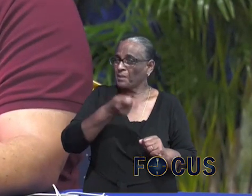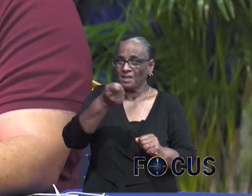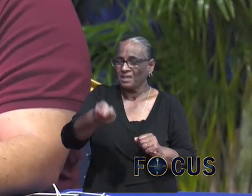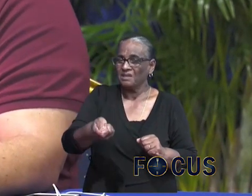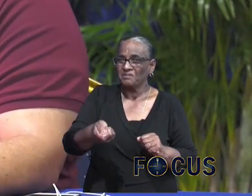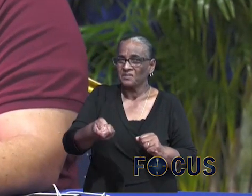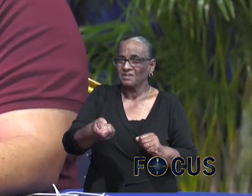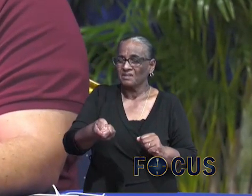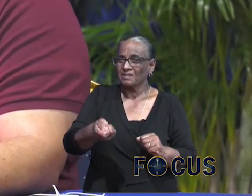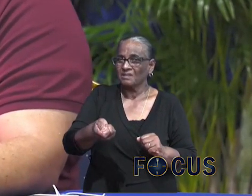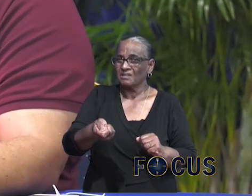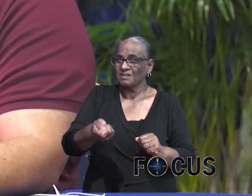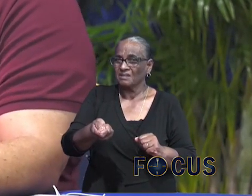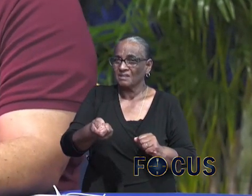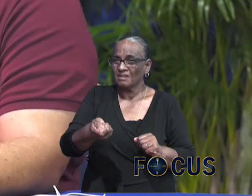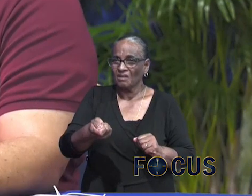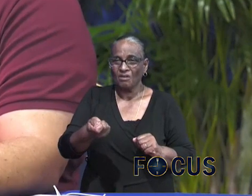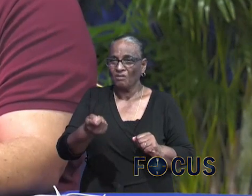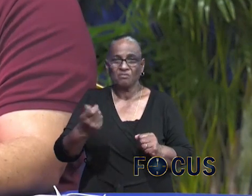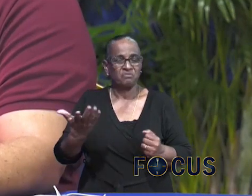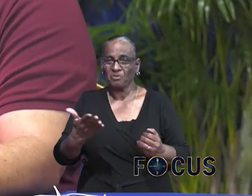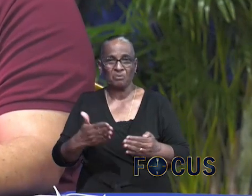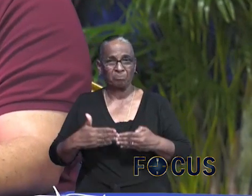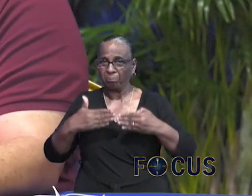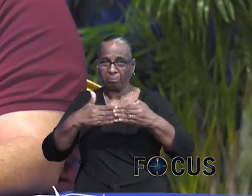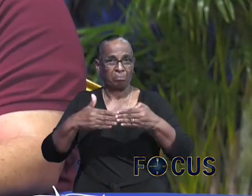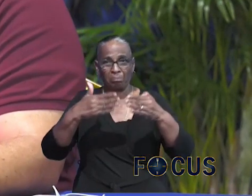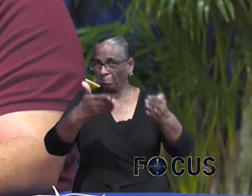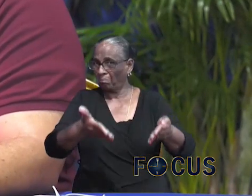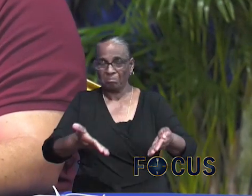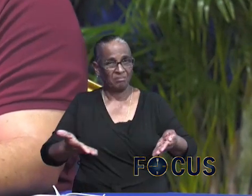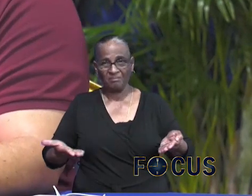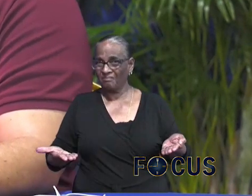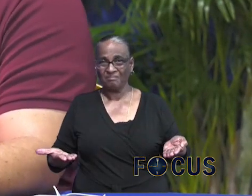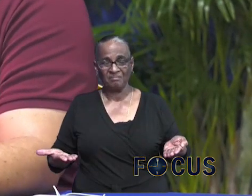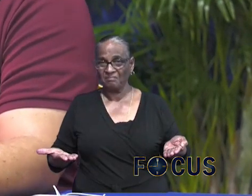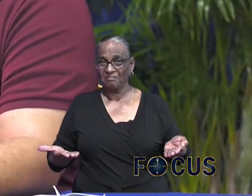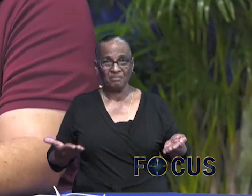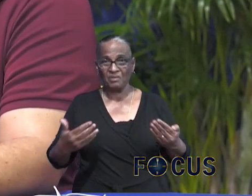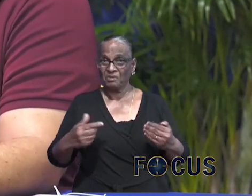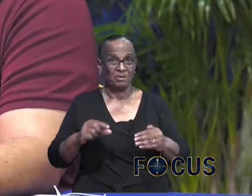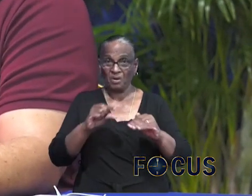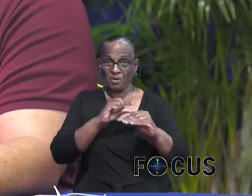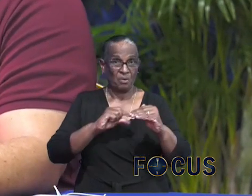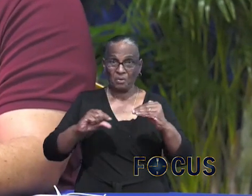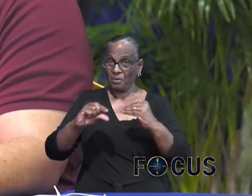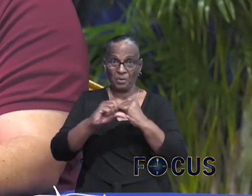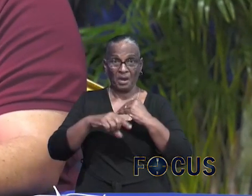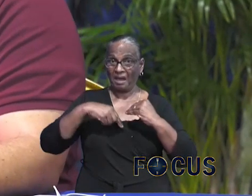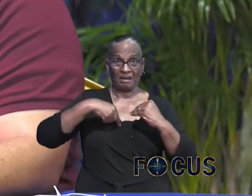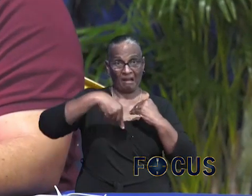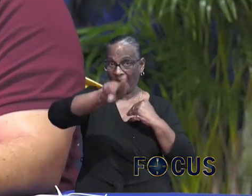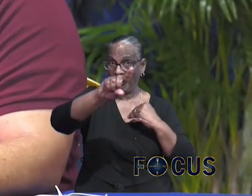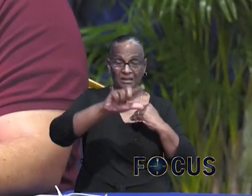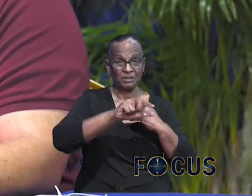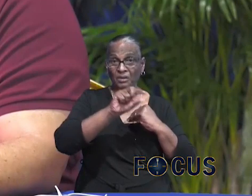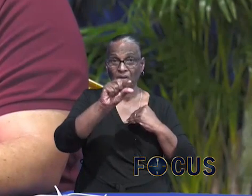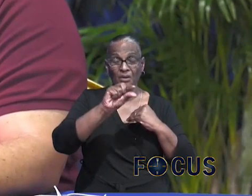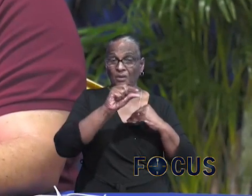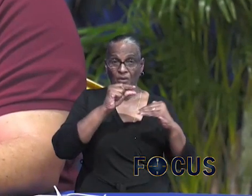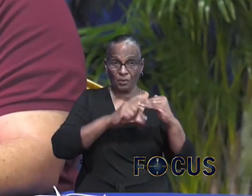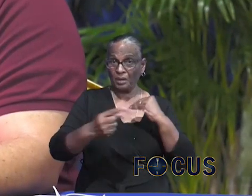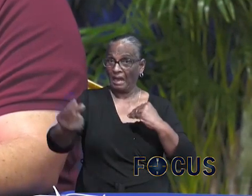voor border crossings gegeven, dus wij mogen niet naar Guyana en Guyana mag niet naar ons. Waar er